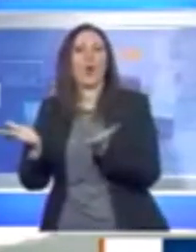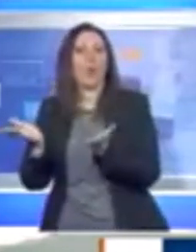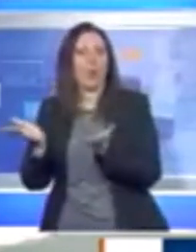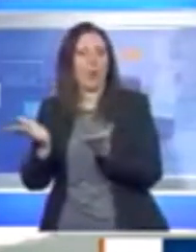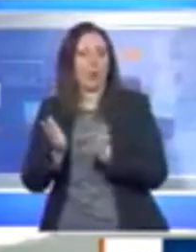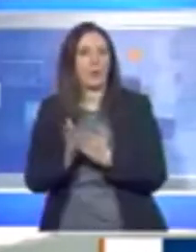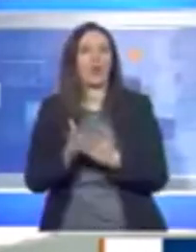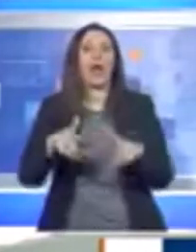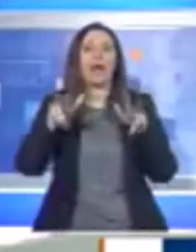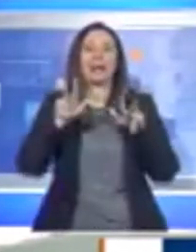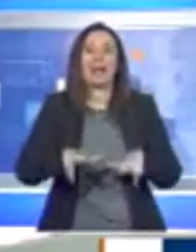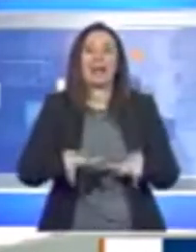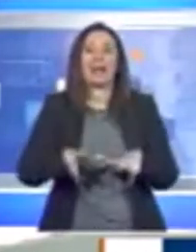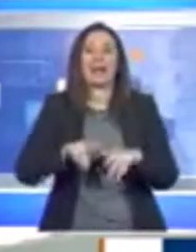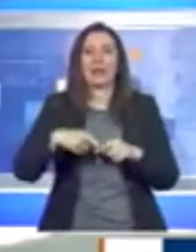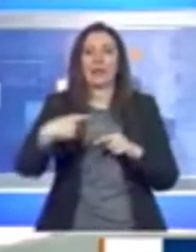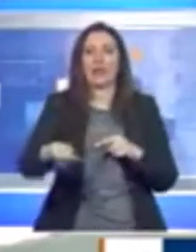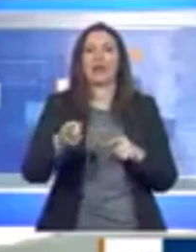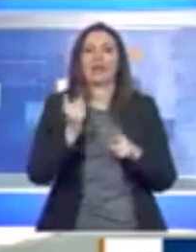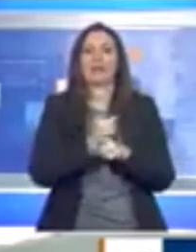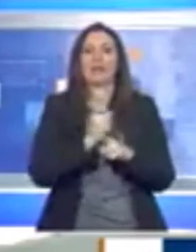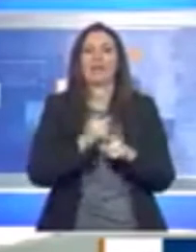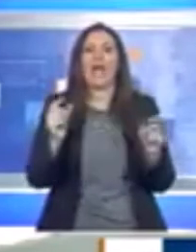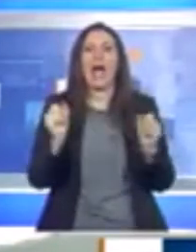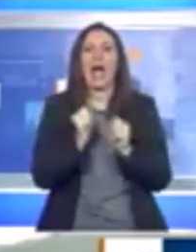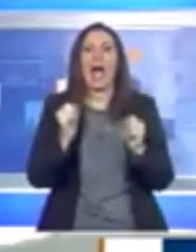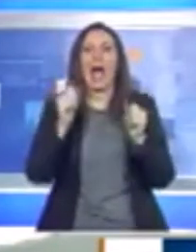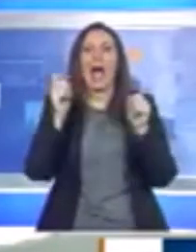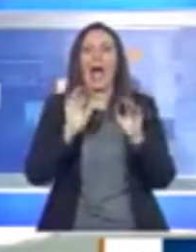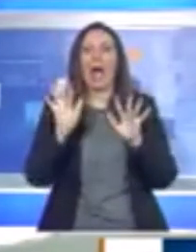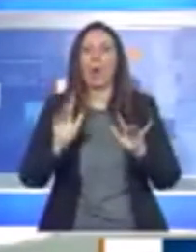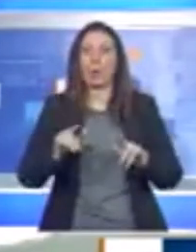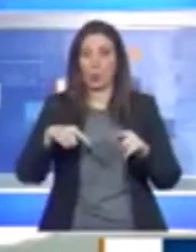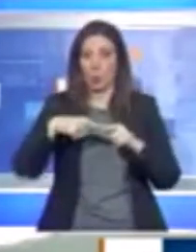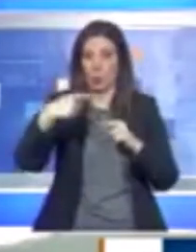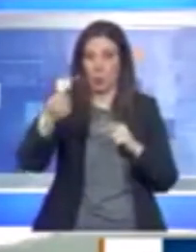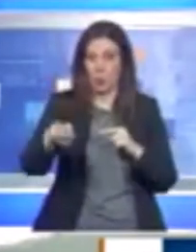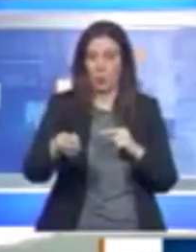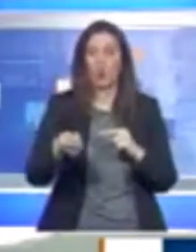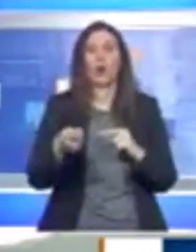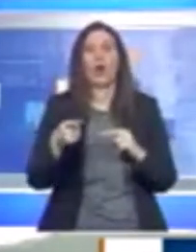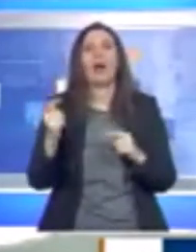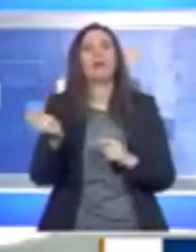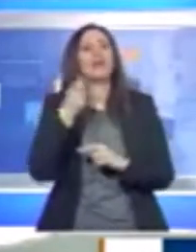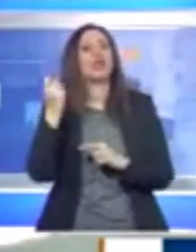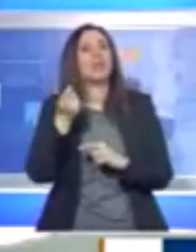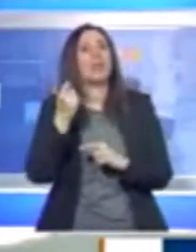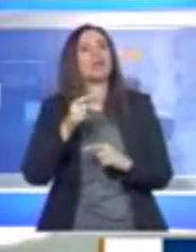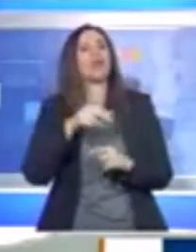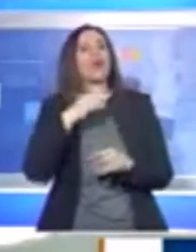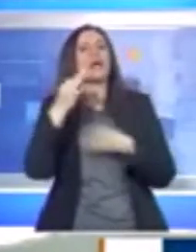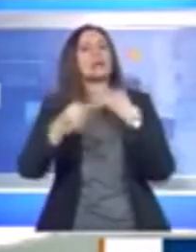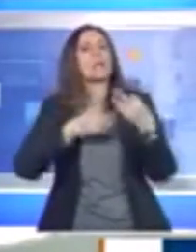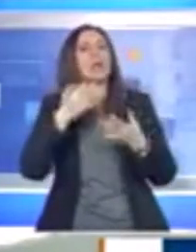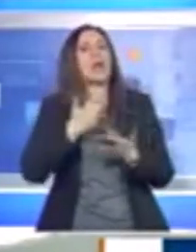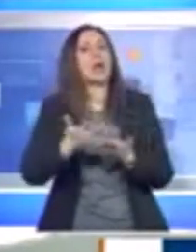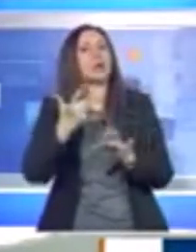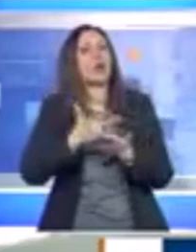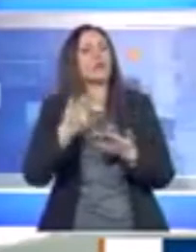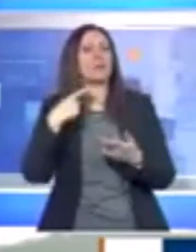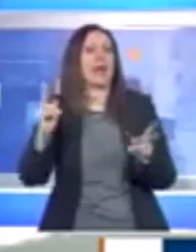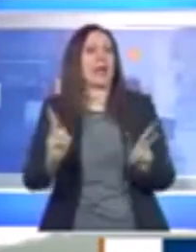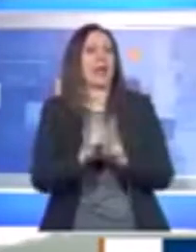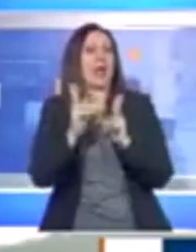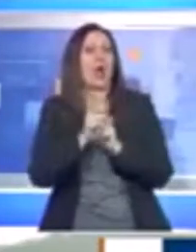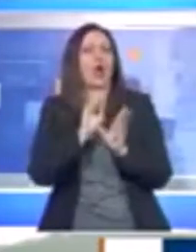decreti entreranno in vigore il prossimo autunno. A spiegare le novità, i vigili del fuoco che annunciano anche una serie di incontri